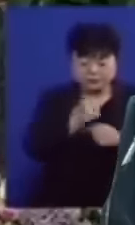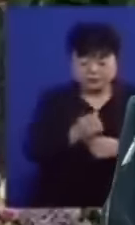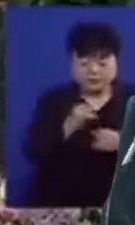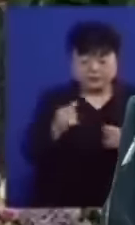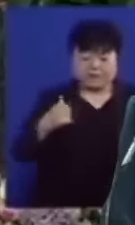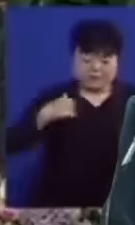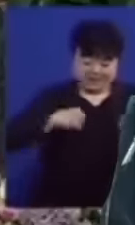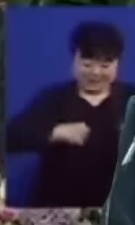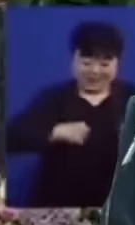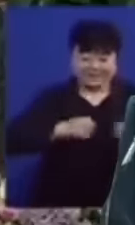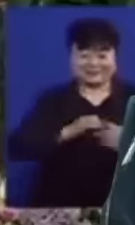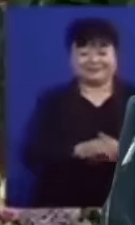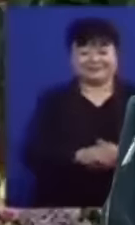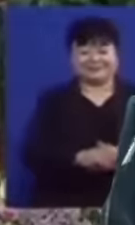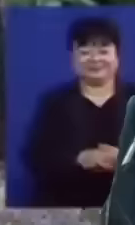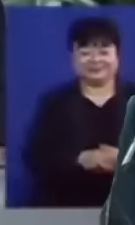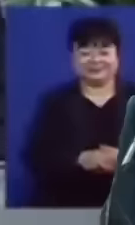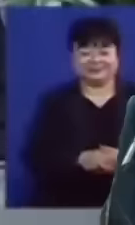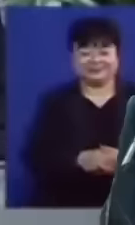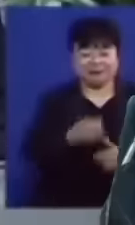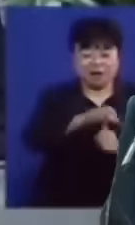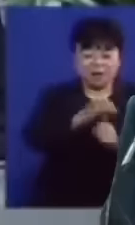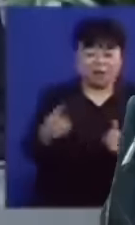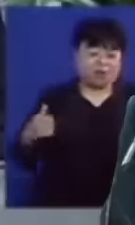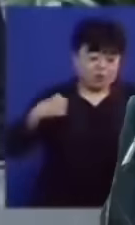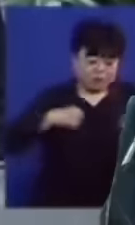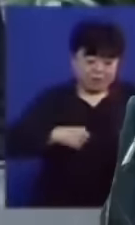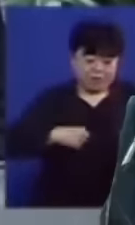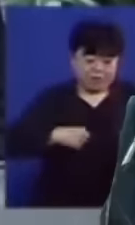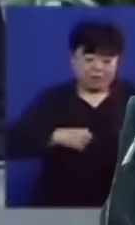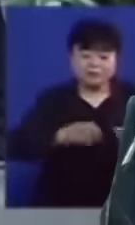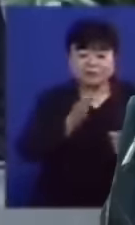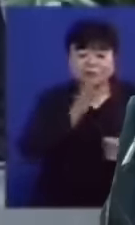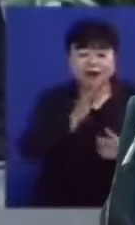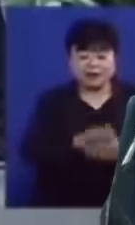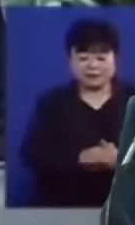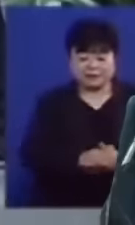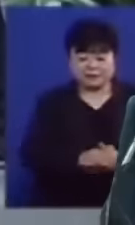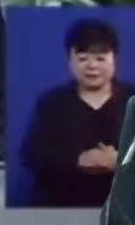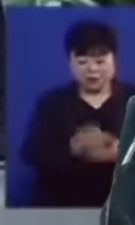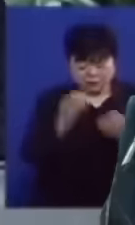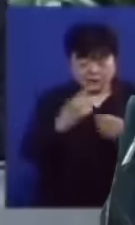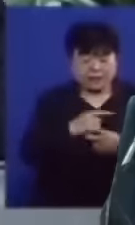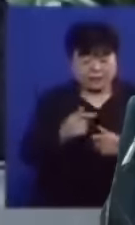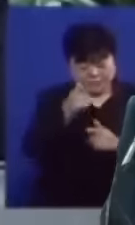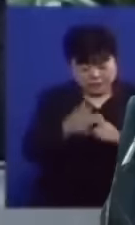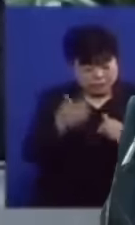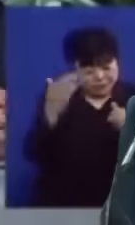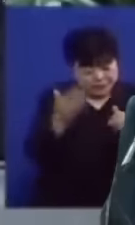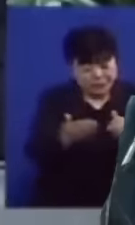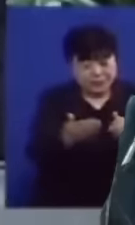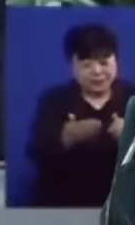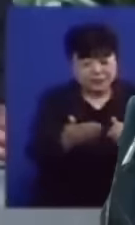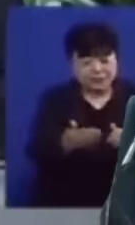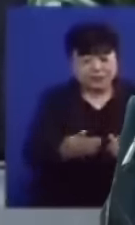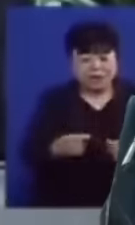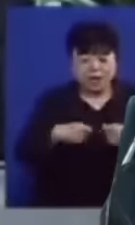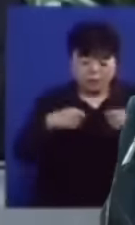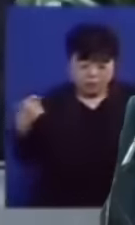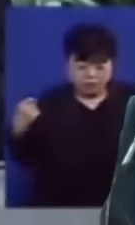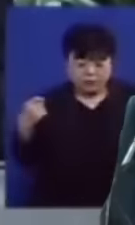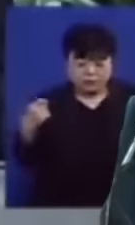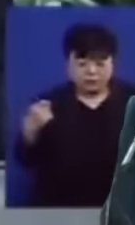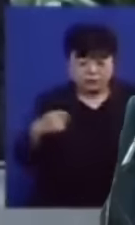새사람을 입어라. 벗고 입는 것입니다. 우리가 실제로 고통당한 것이 아니라 예수님이 다 벗어준 것